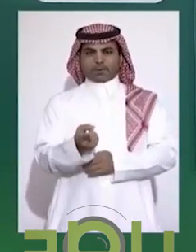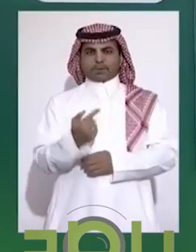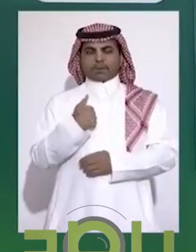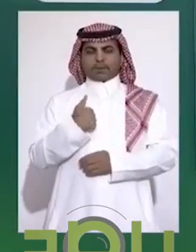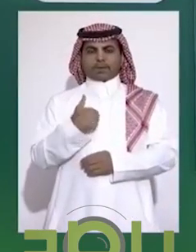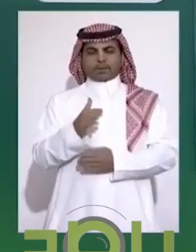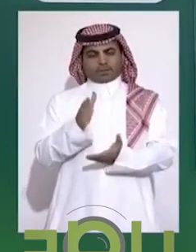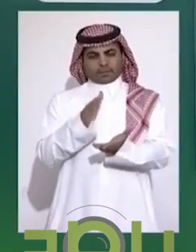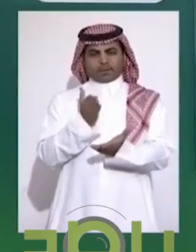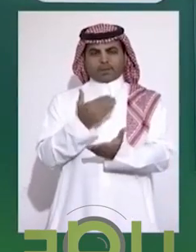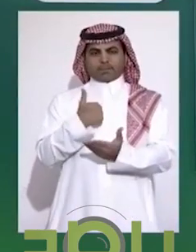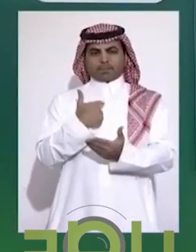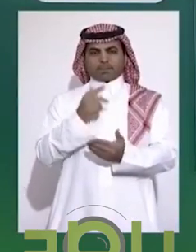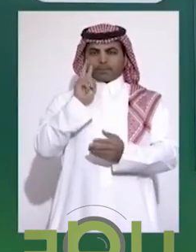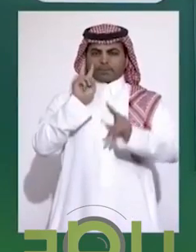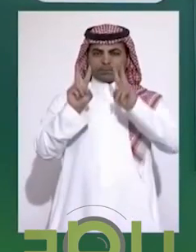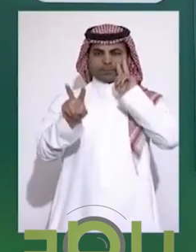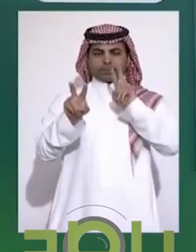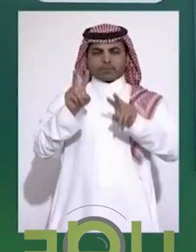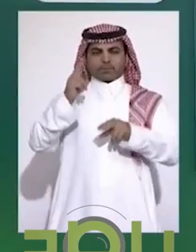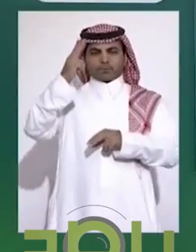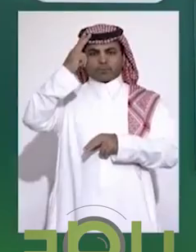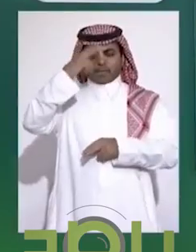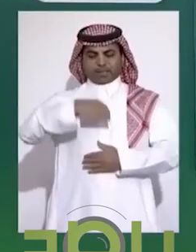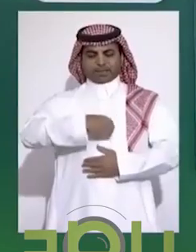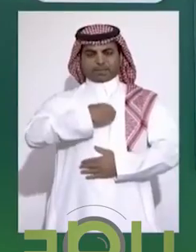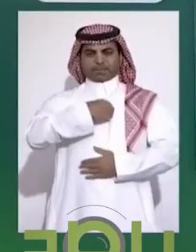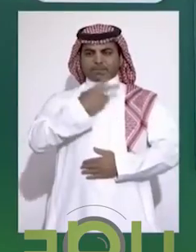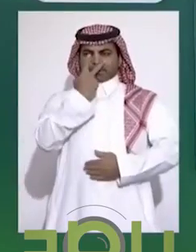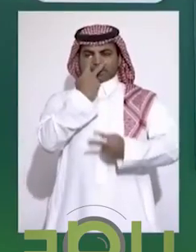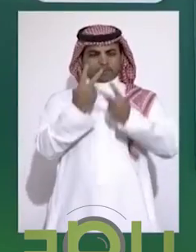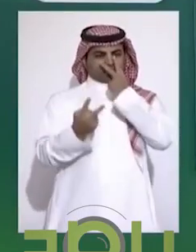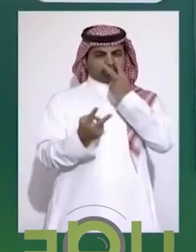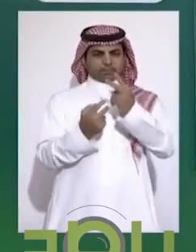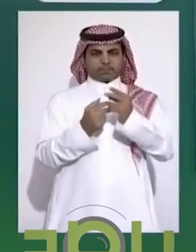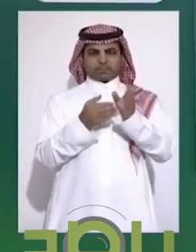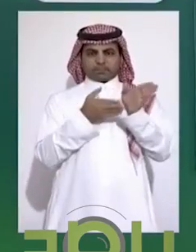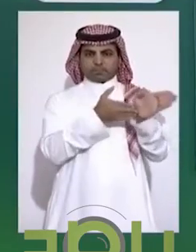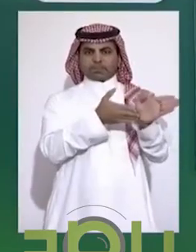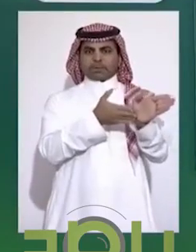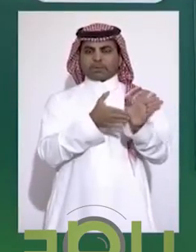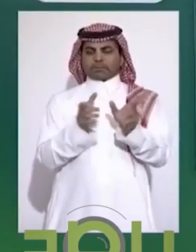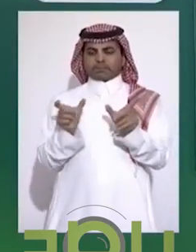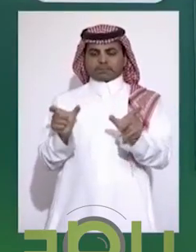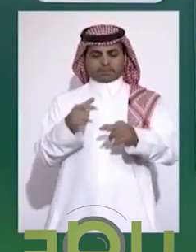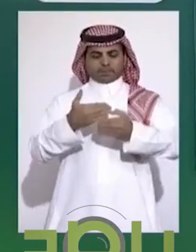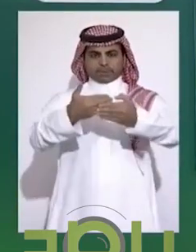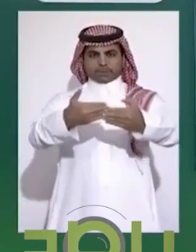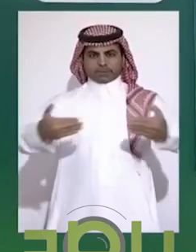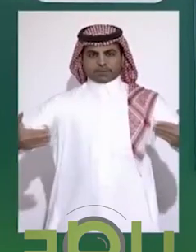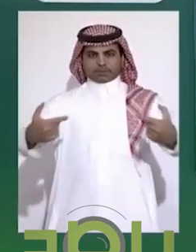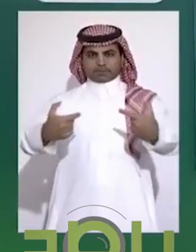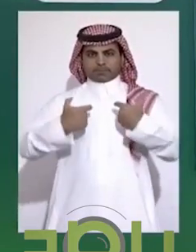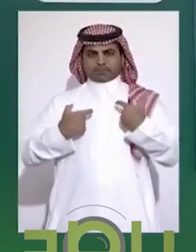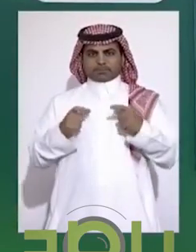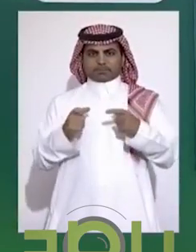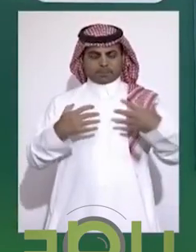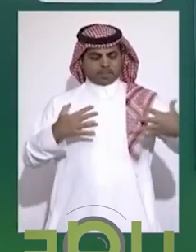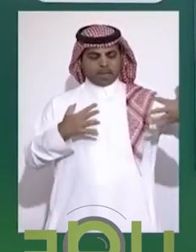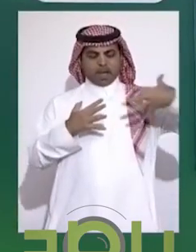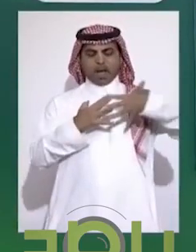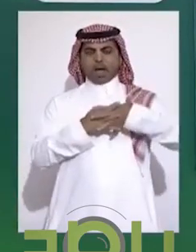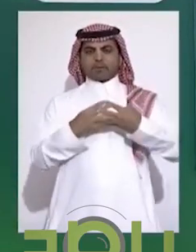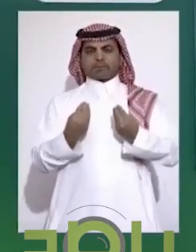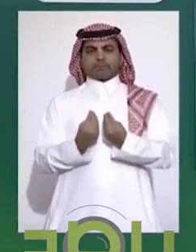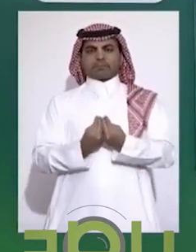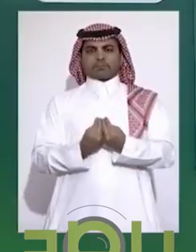نعبر عن تقديرنا البالغ للمواطنين المقيمين لالتزامهم باتباع الإجراءات الوقائية الصحية وتعاونهم مع رجال